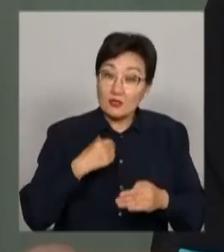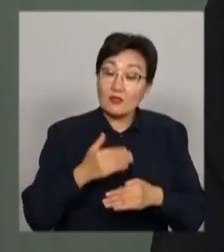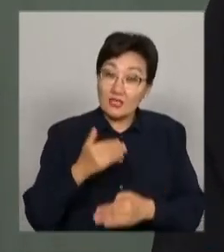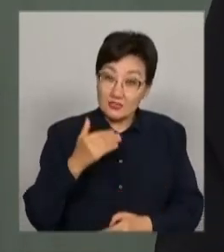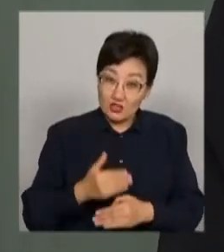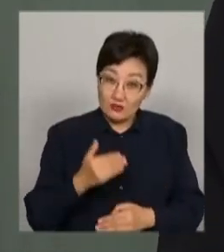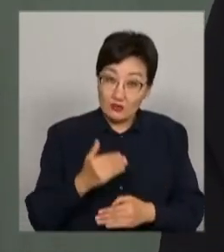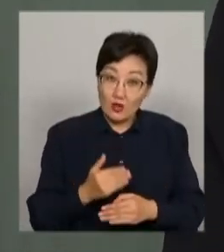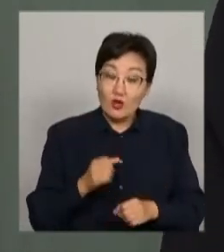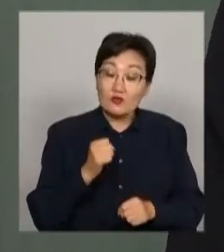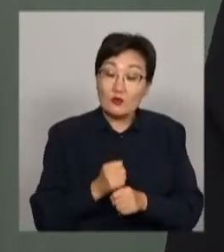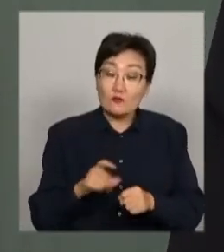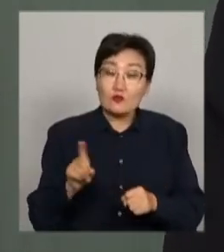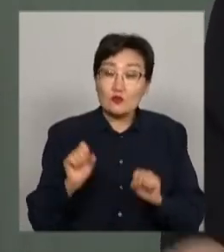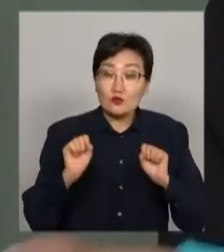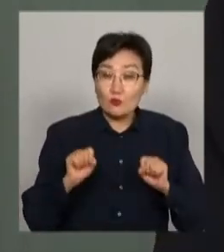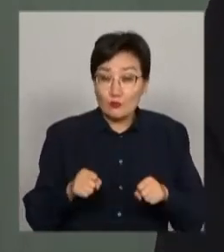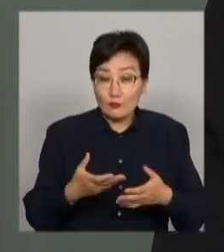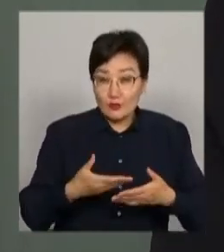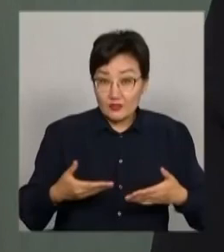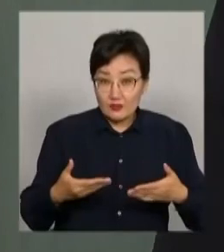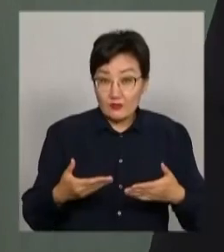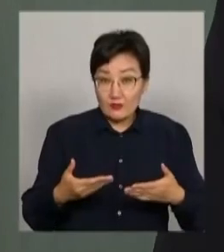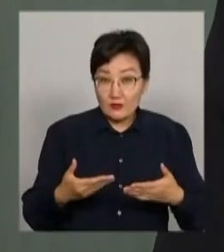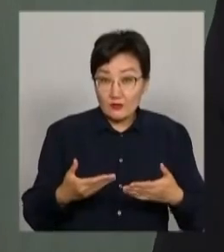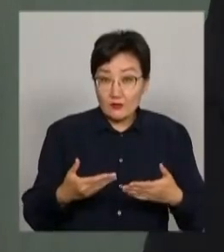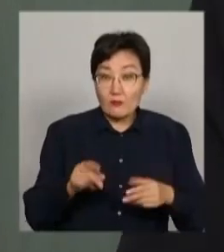на сцене и сделать все, что мы проходим на уроках.